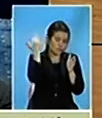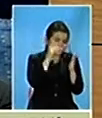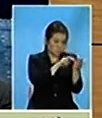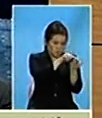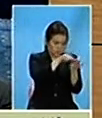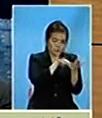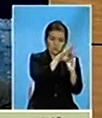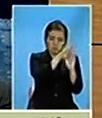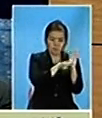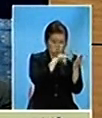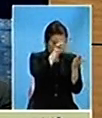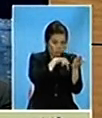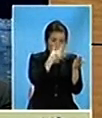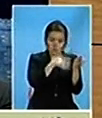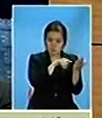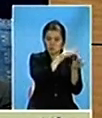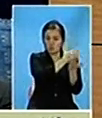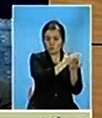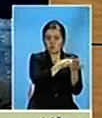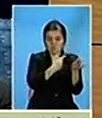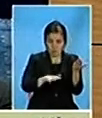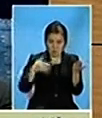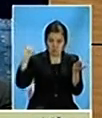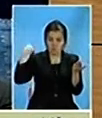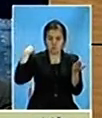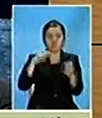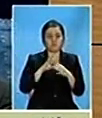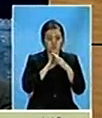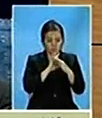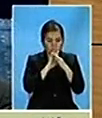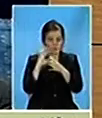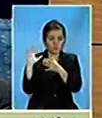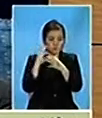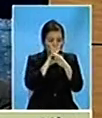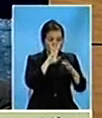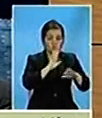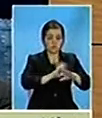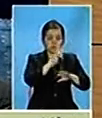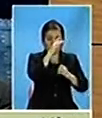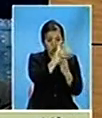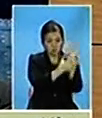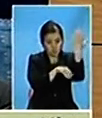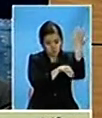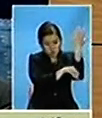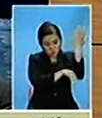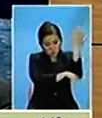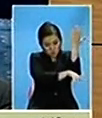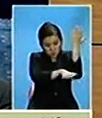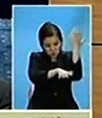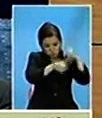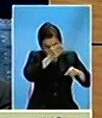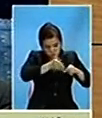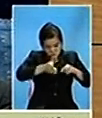มมีความกังวลเกี่ยวกับเรื่องของการใช้สมุนไพรแล้วก็ยาในบางอย่างที่ไม่สามารถจะควบคุม